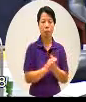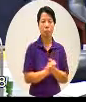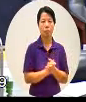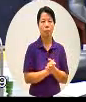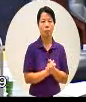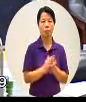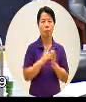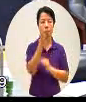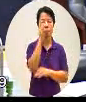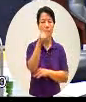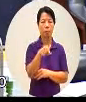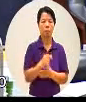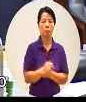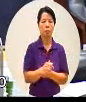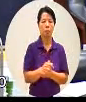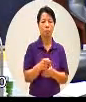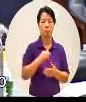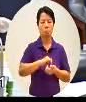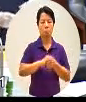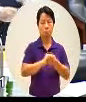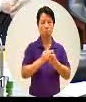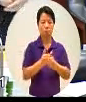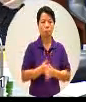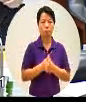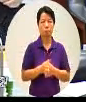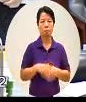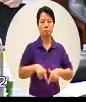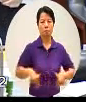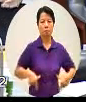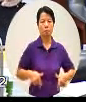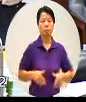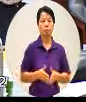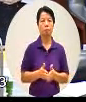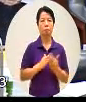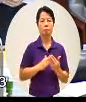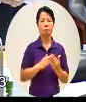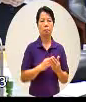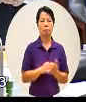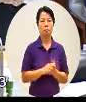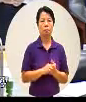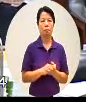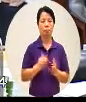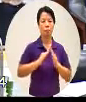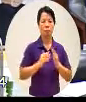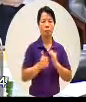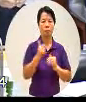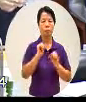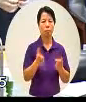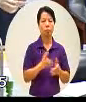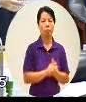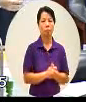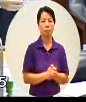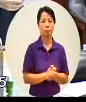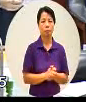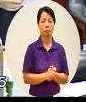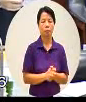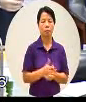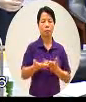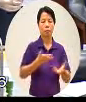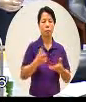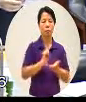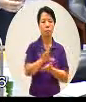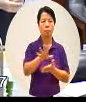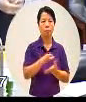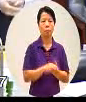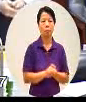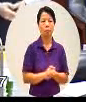火车头啊，叫到你，你要站起来啊！火车头，谁是火车头？不是，市长你请坐。 局长啊， 在业务报告里